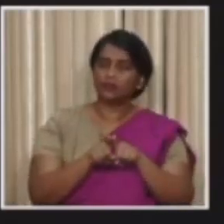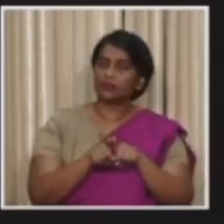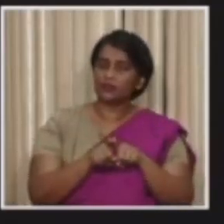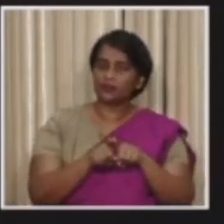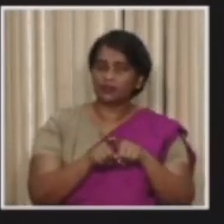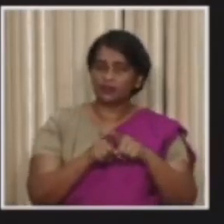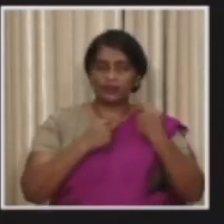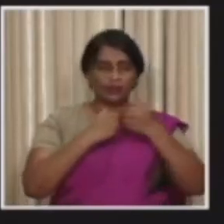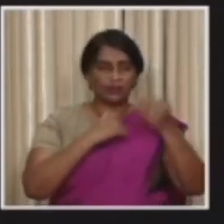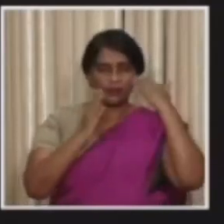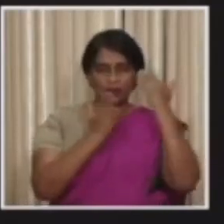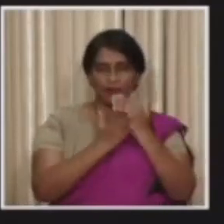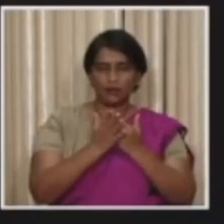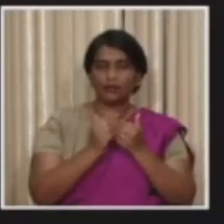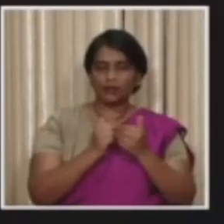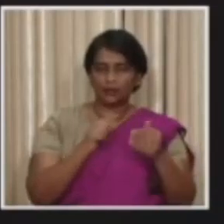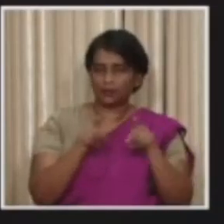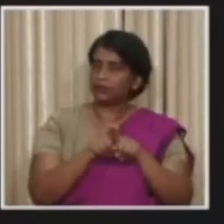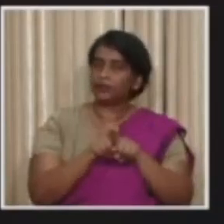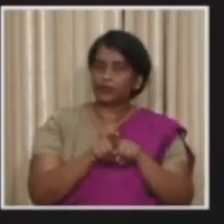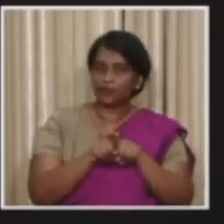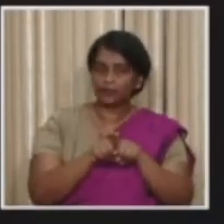සොලිසිටර් ජෙනරාල් සුහද ගම්ලත් මහතාගේ